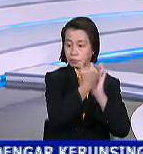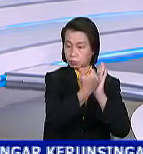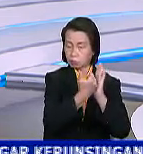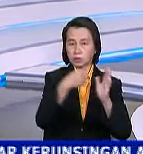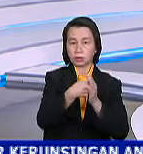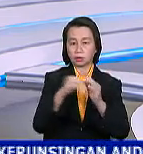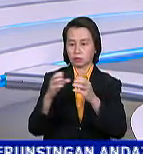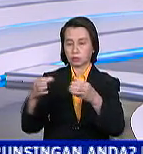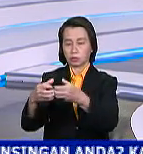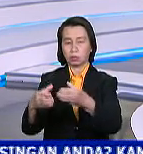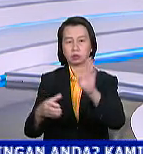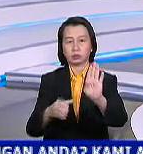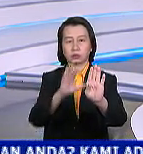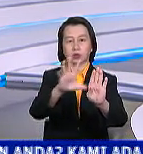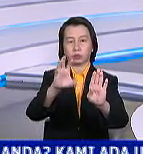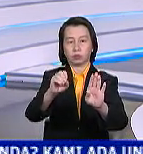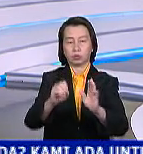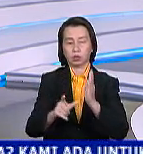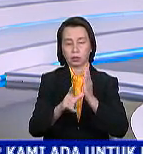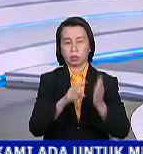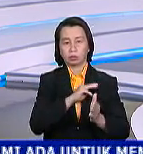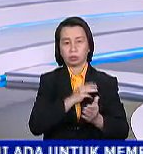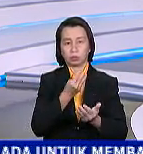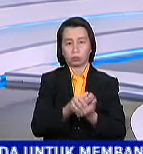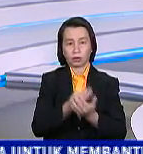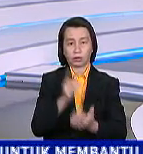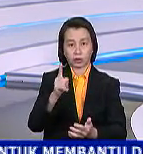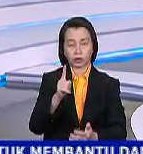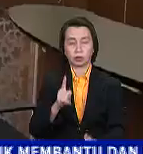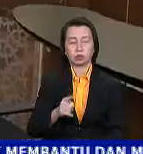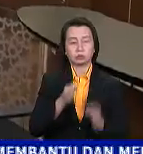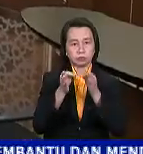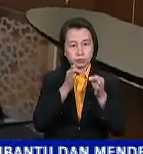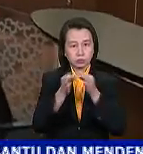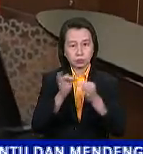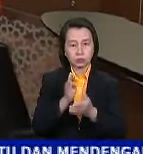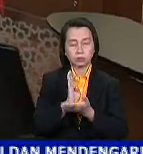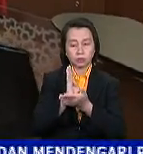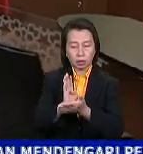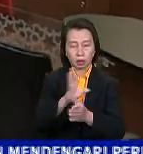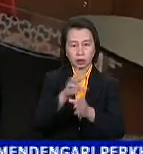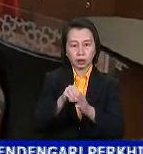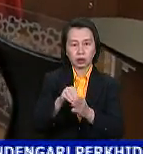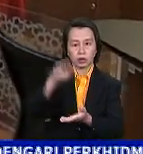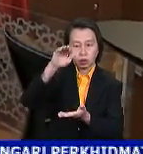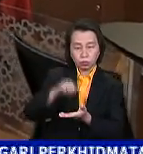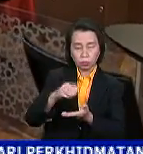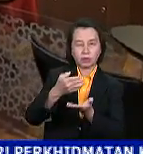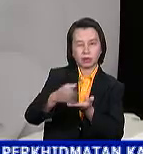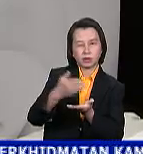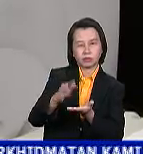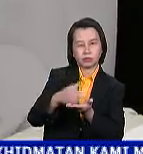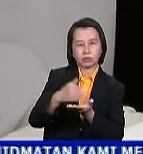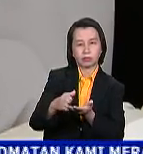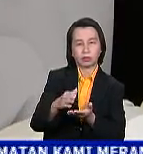dalam kelompok B50. Timbalan Menteri Kewangan 1 Mohd Sahab Abdullah menjelaskan bantuan termasuk pengurangan bayaran